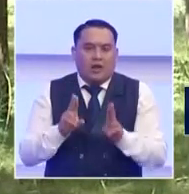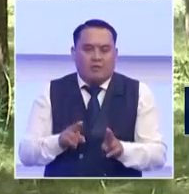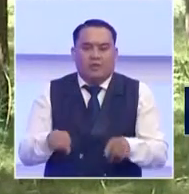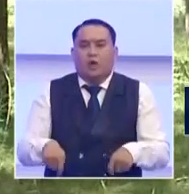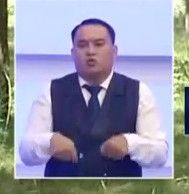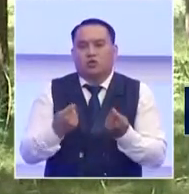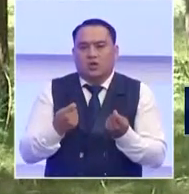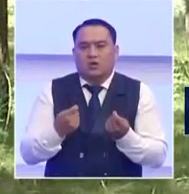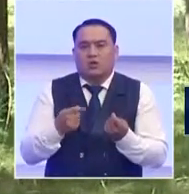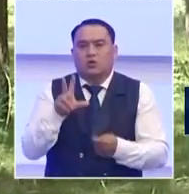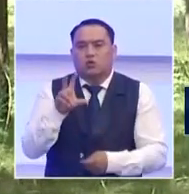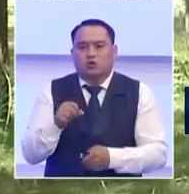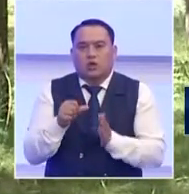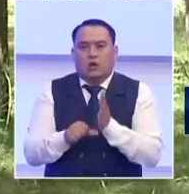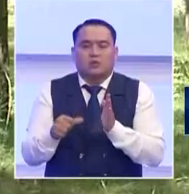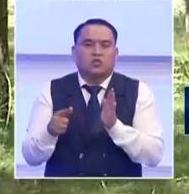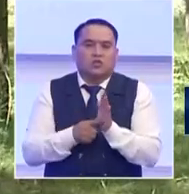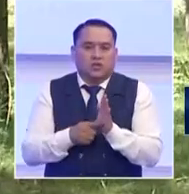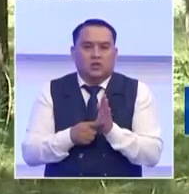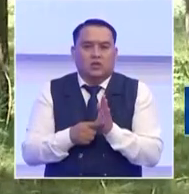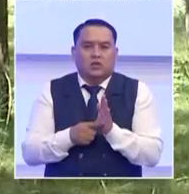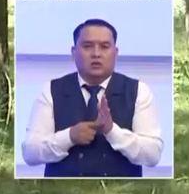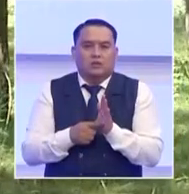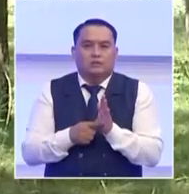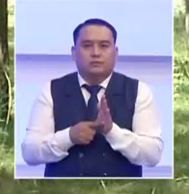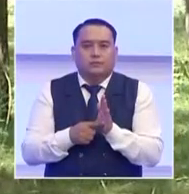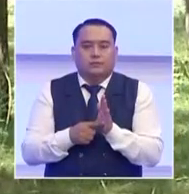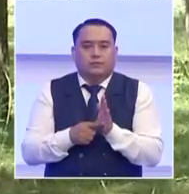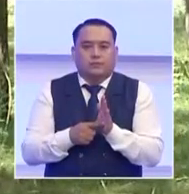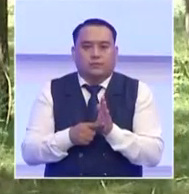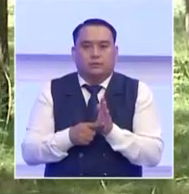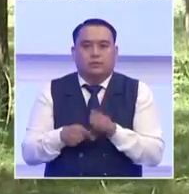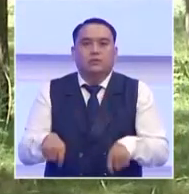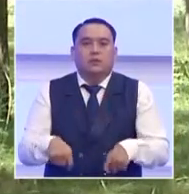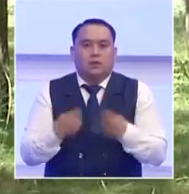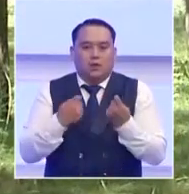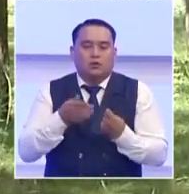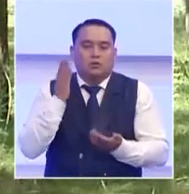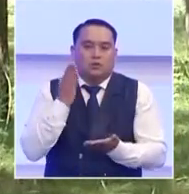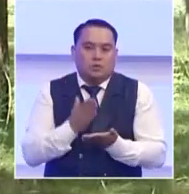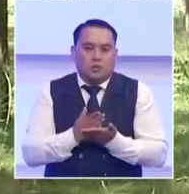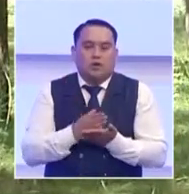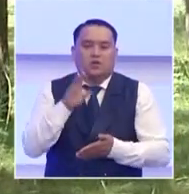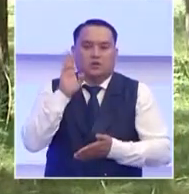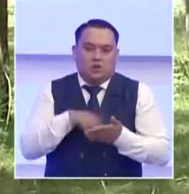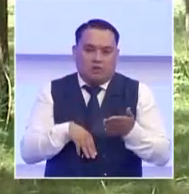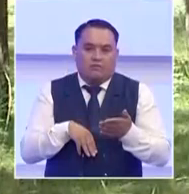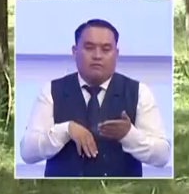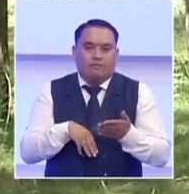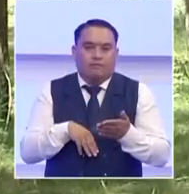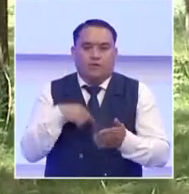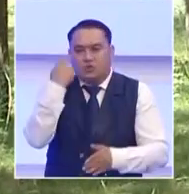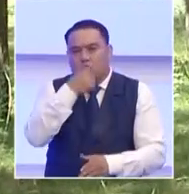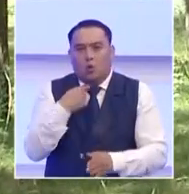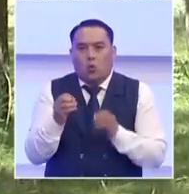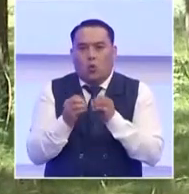бұзғандығы үшін 167 бап бойынша әкімшілік іс қарастырылған. Ол жеке